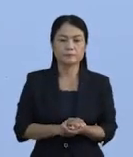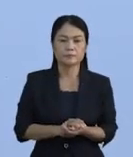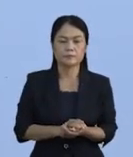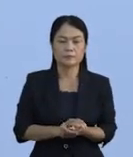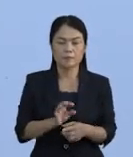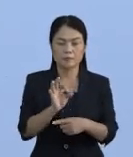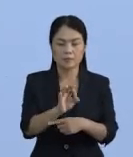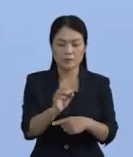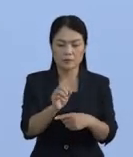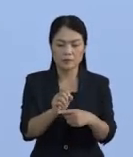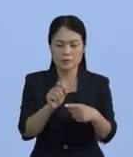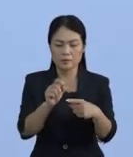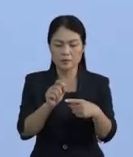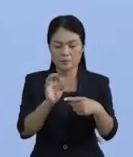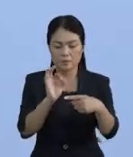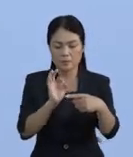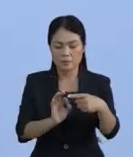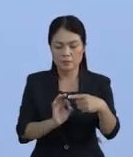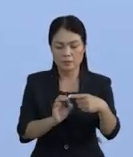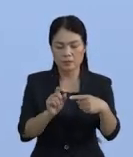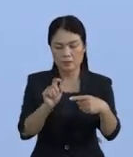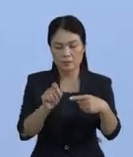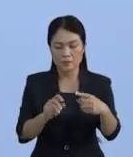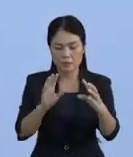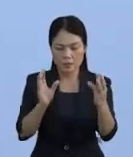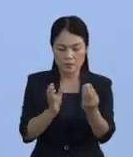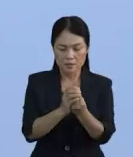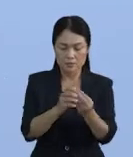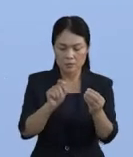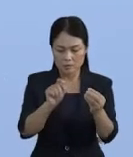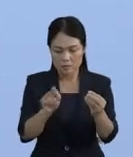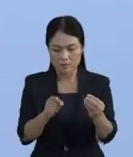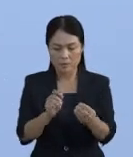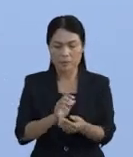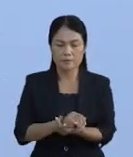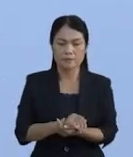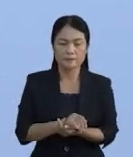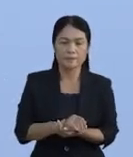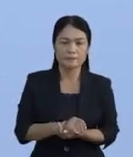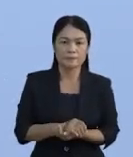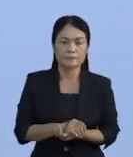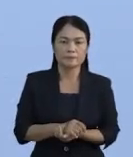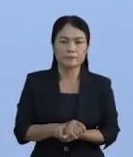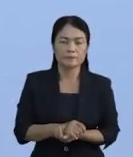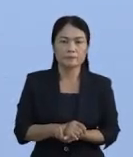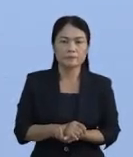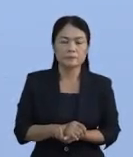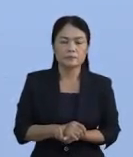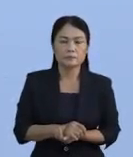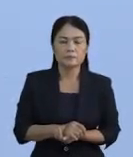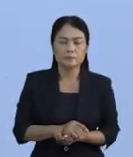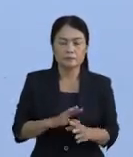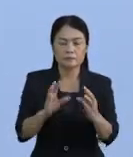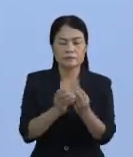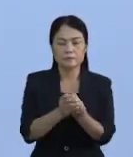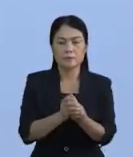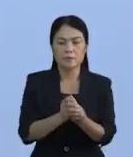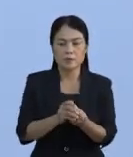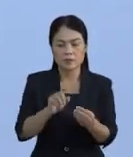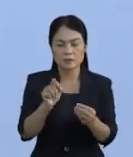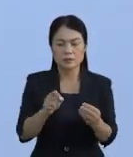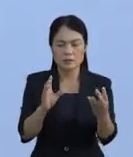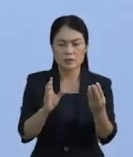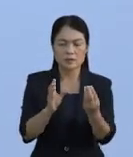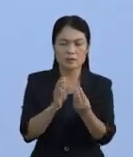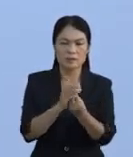phổ tu sập hia hay nấng chấm luôn tu sát sập hia và chấm chấm luôn tu sập hia cứ chia chấm luôn